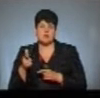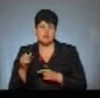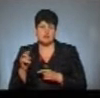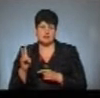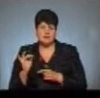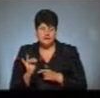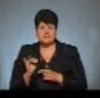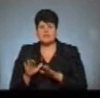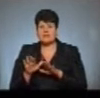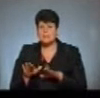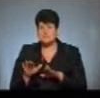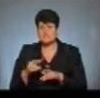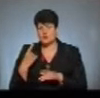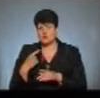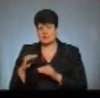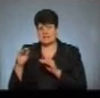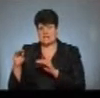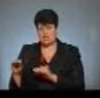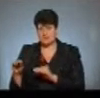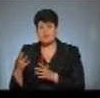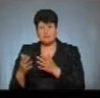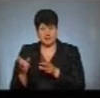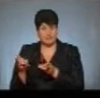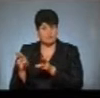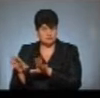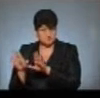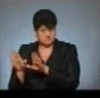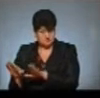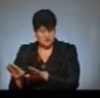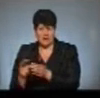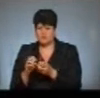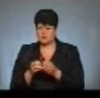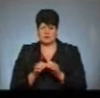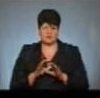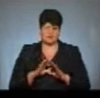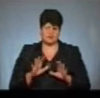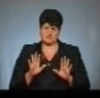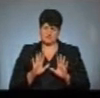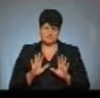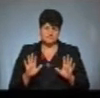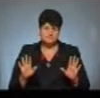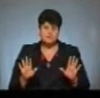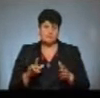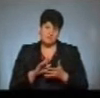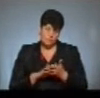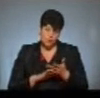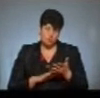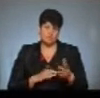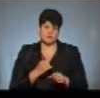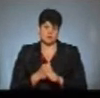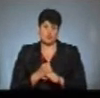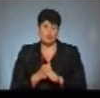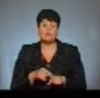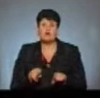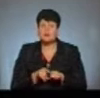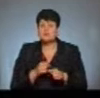на місці особистих речей. Якби вони це залишили, то ніяких претензій до них ніхто би не ставив, і вони продовжили роботу. А